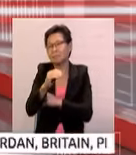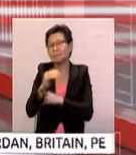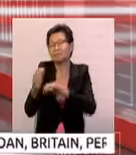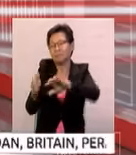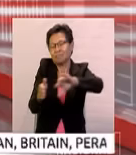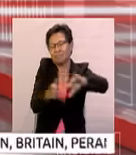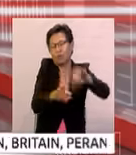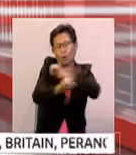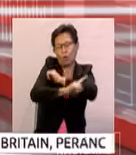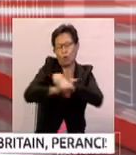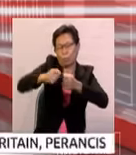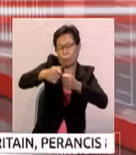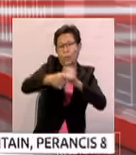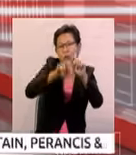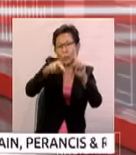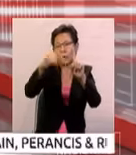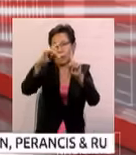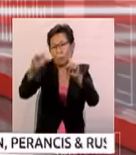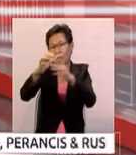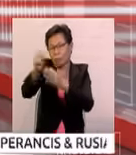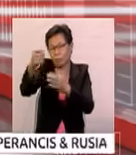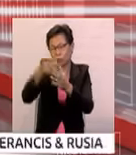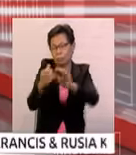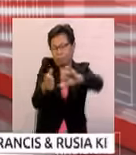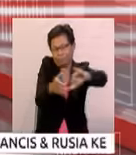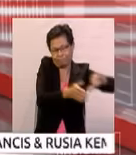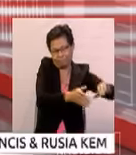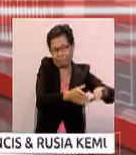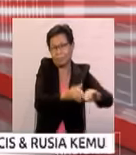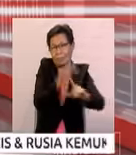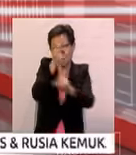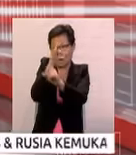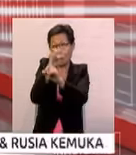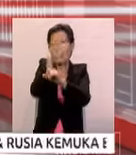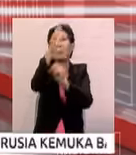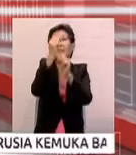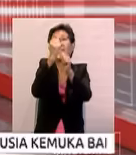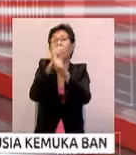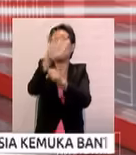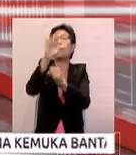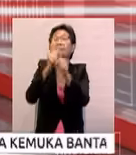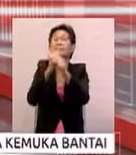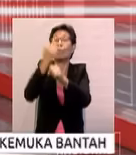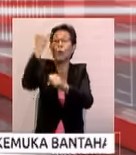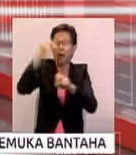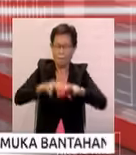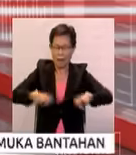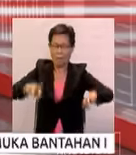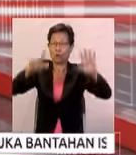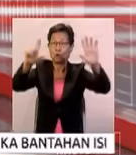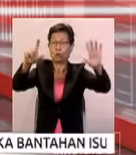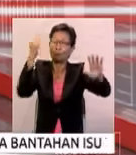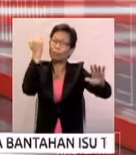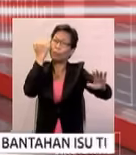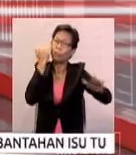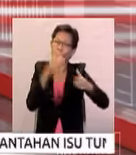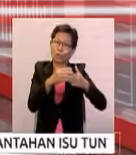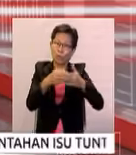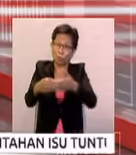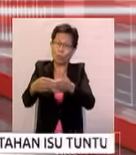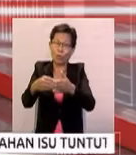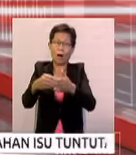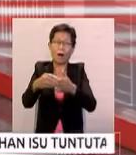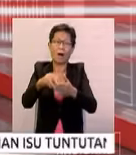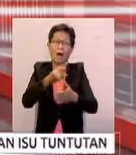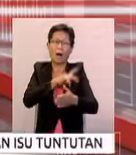mengetepikan hukuman denda RM1,800 yang dikenakan 5 tahun lepas. Panel 7 orang diketuai Hakim